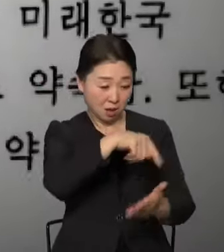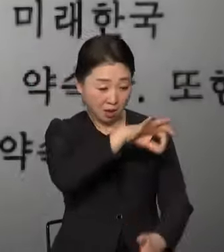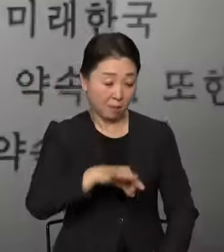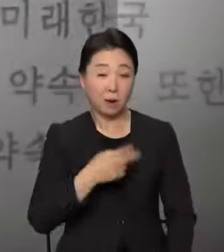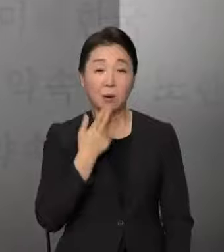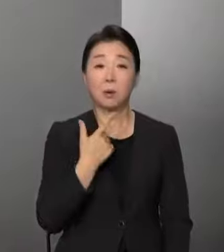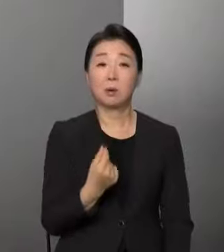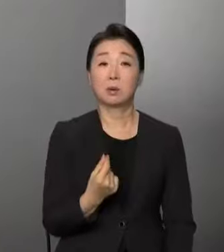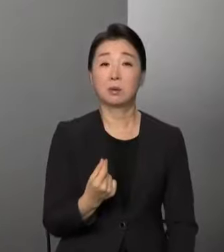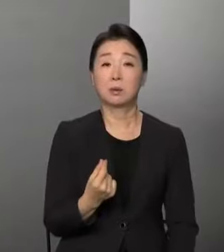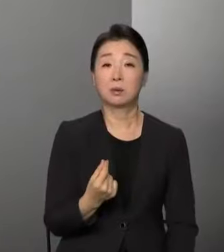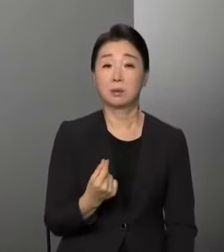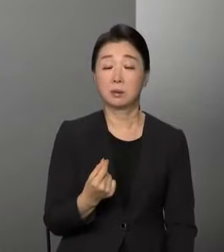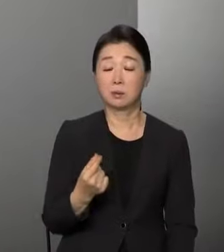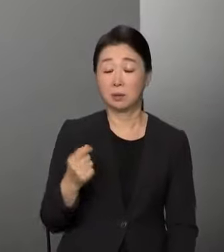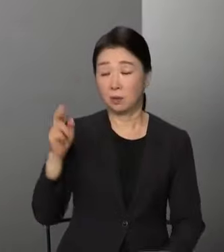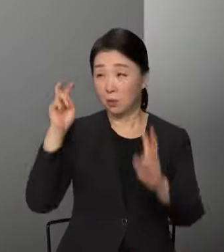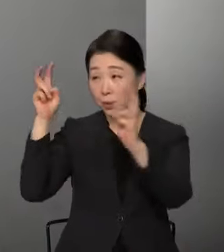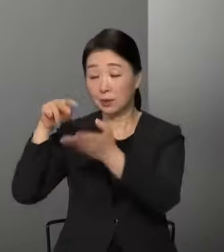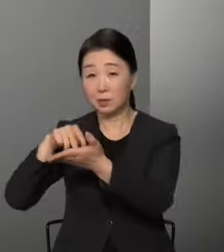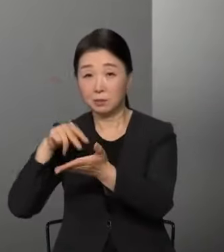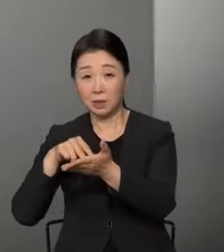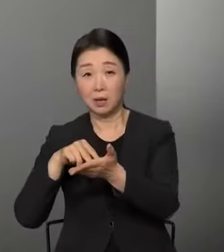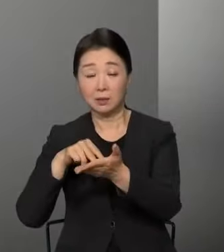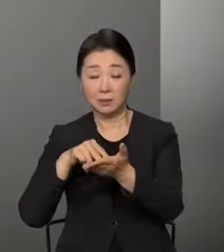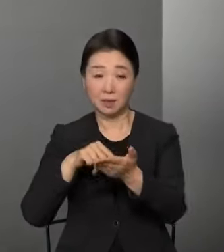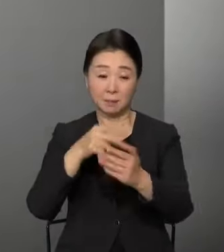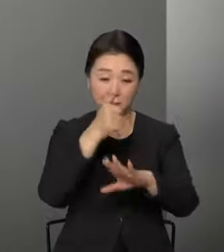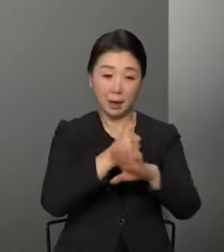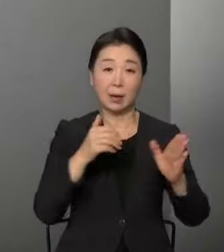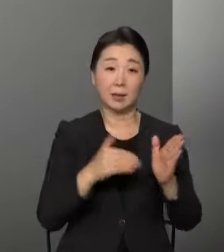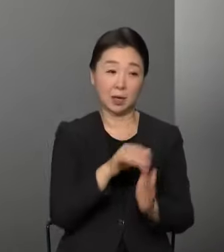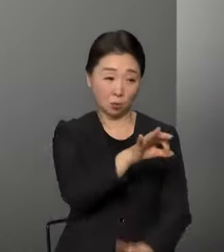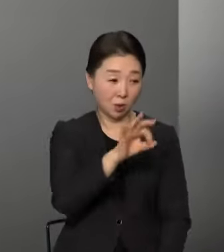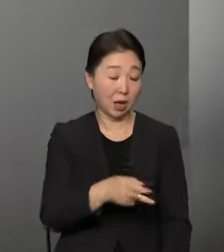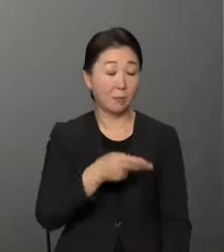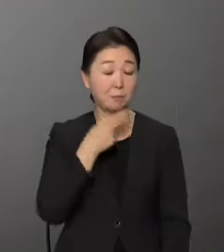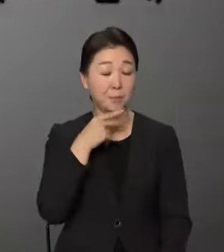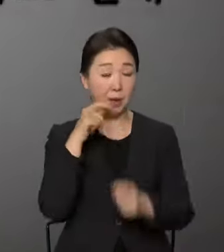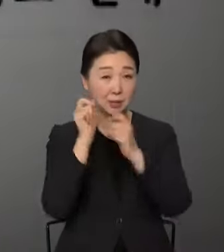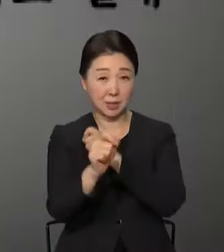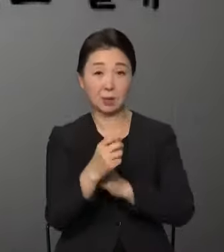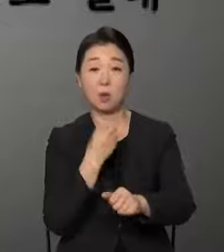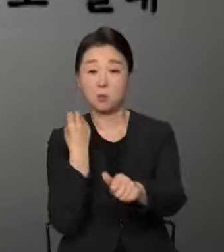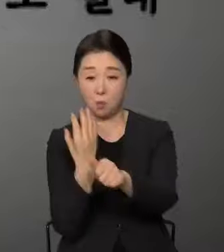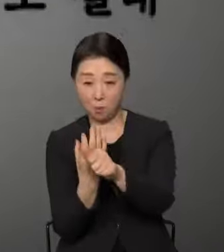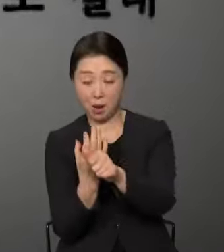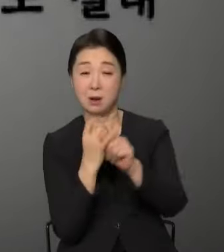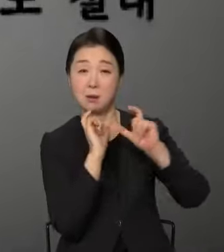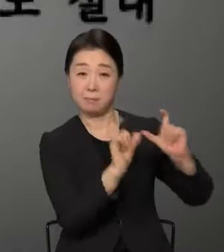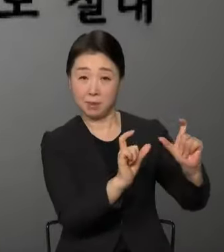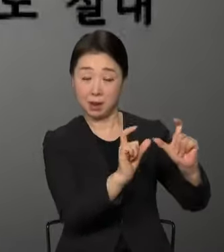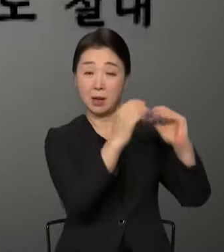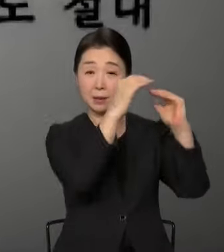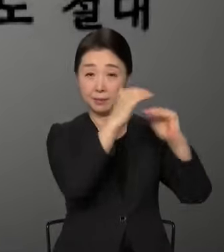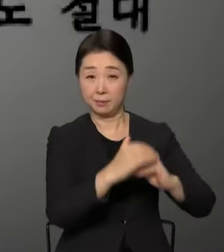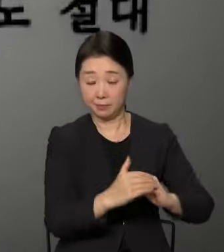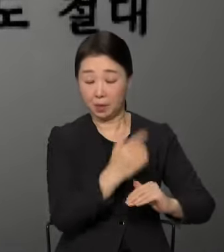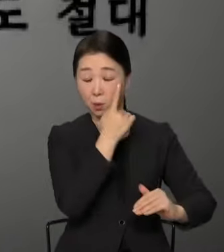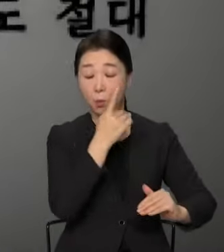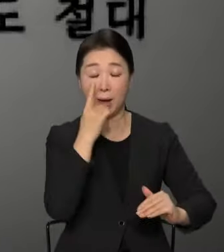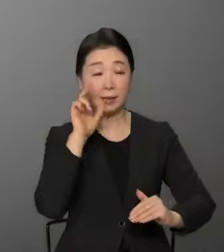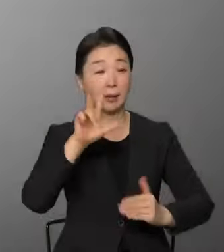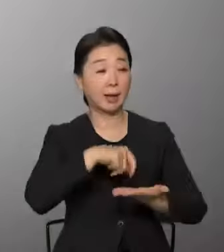했습니다. PNR은 그의 말까지 돈을 갚지 않으면 사기 혐의로 고발하겠다고 통보한 내용을 확인하는